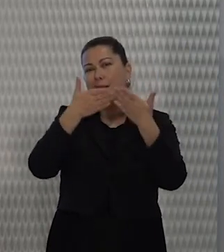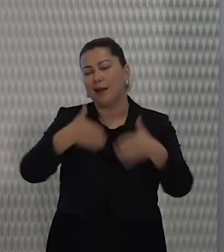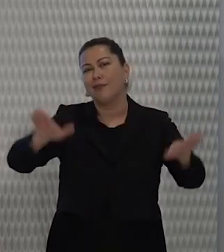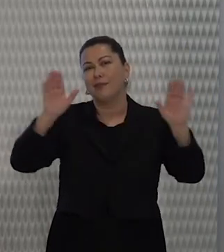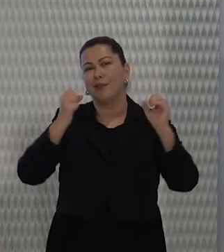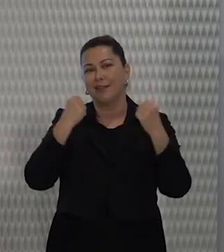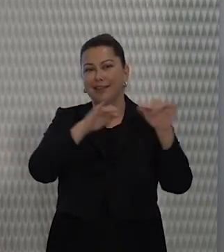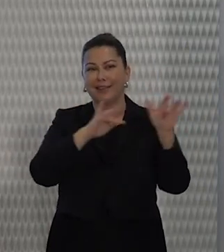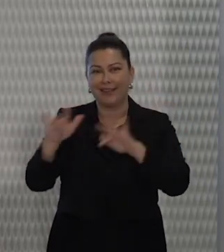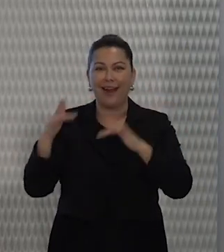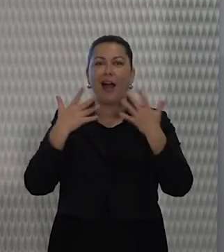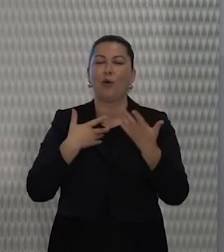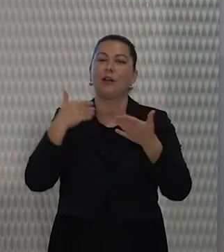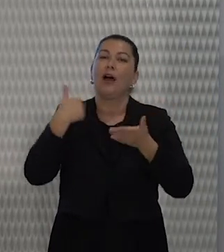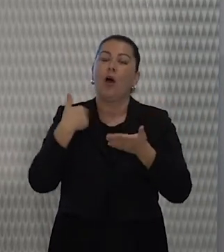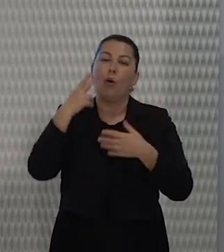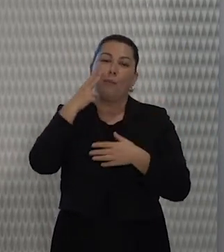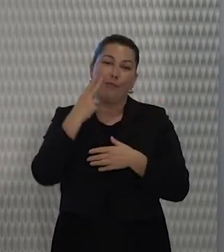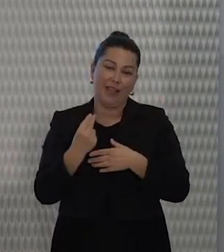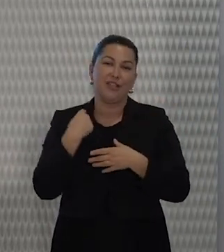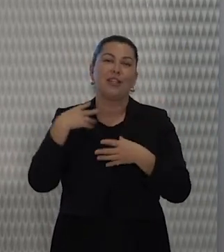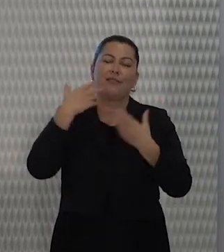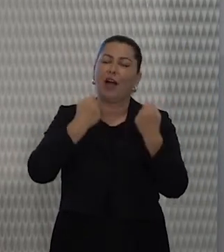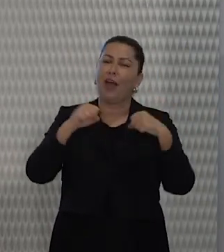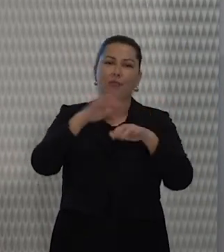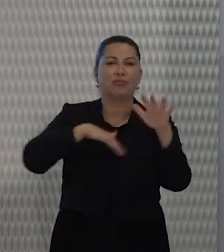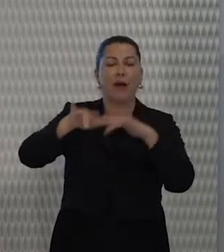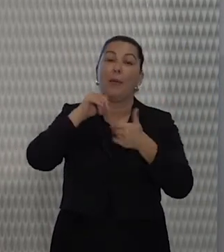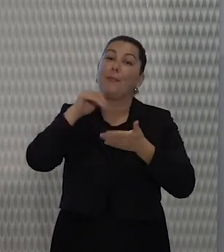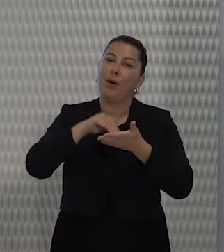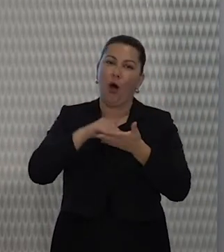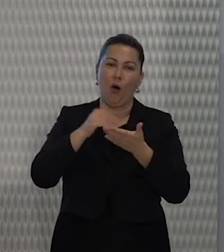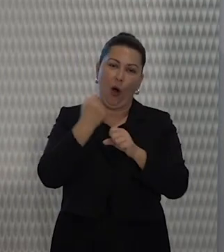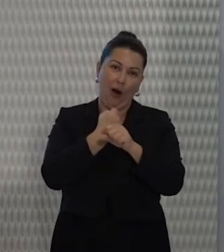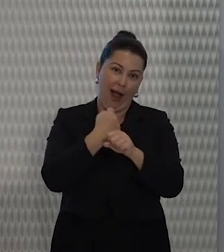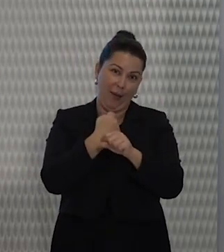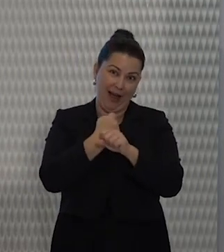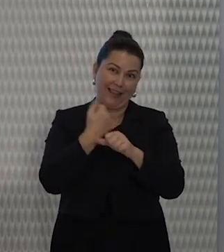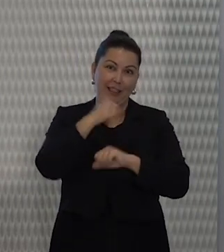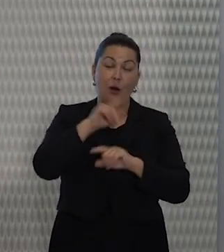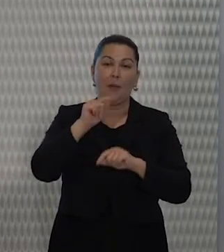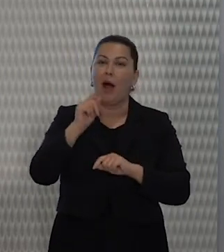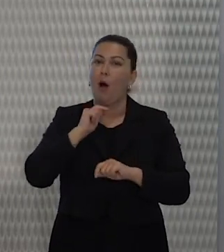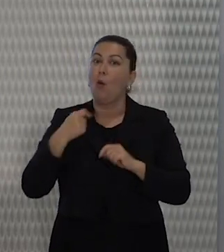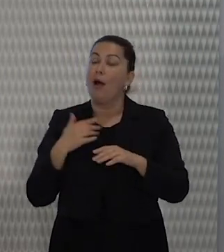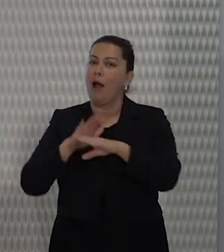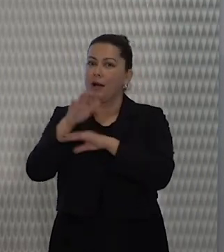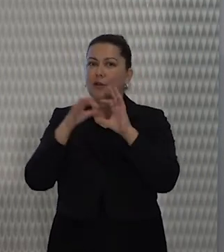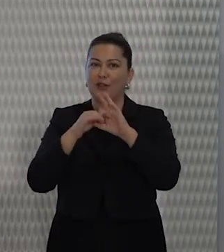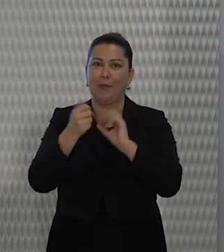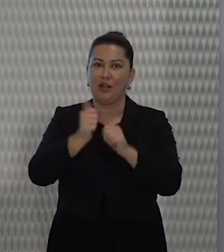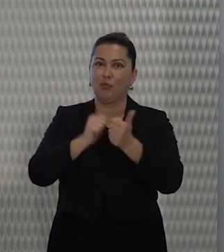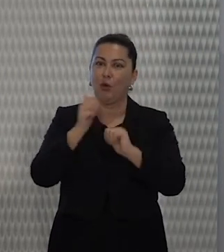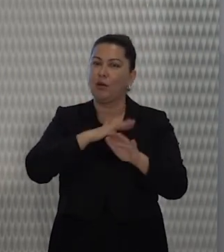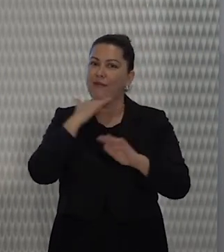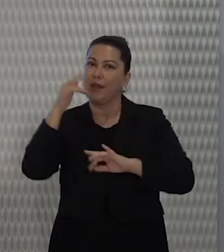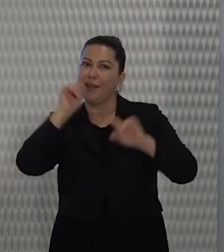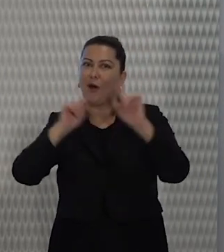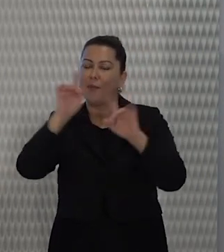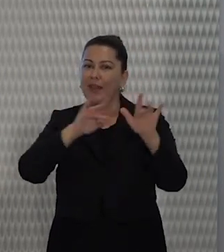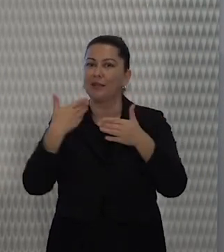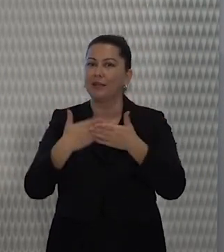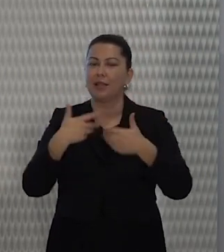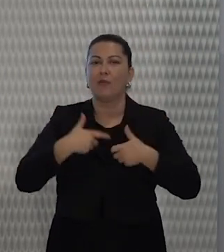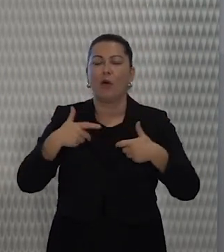ist und da gehört eben auch die Arbeit hinzu. Aber eine Karriere im Sport ist auch etwas, wovon viele träumen und ich freue mich, dass wir jetzt gleich einen